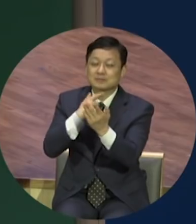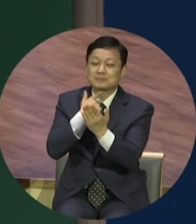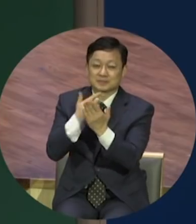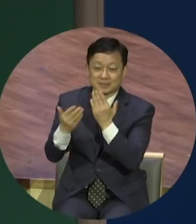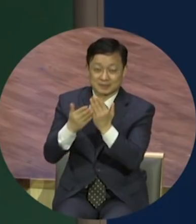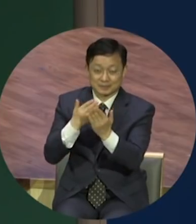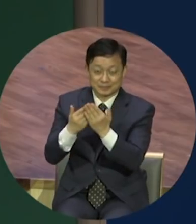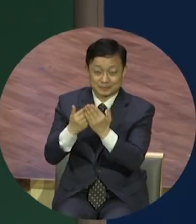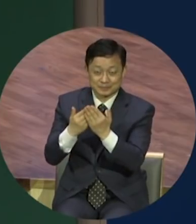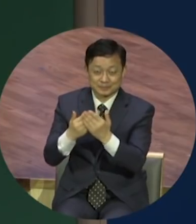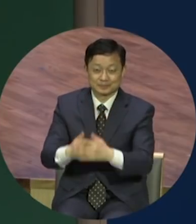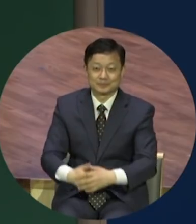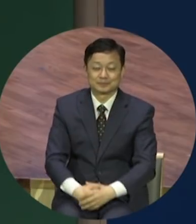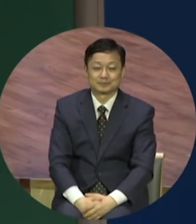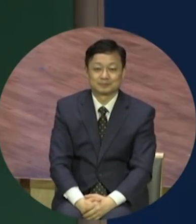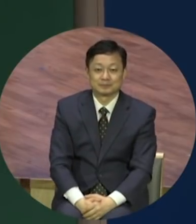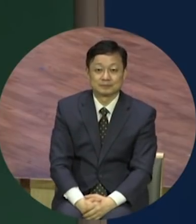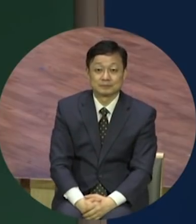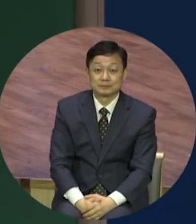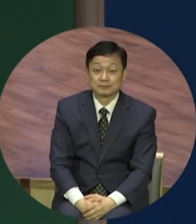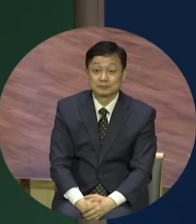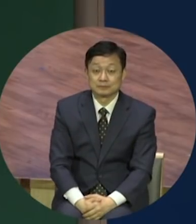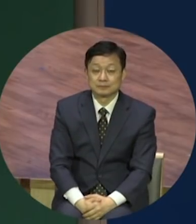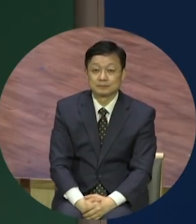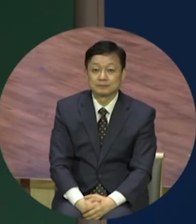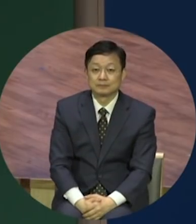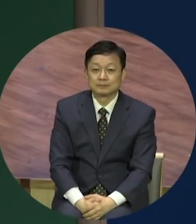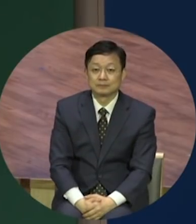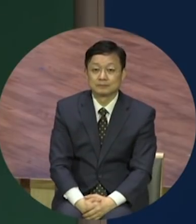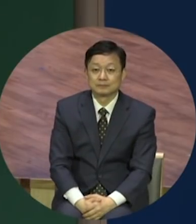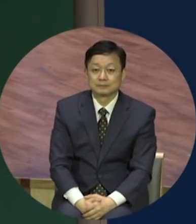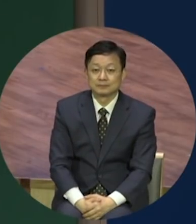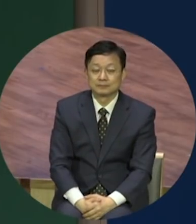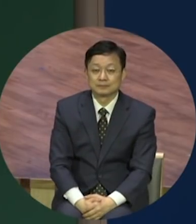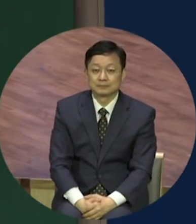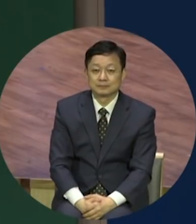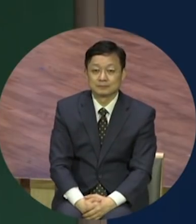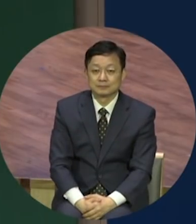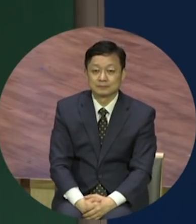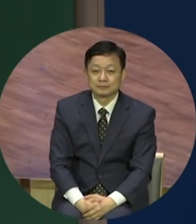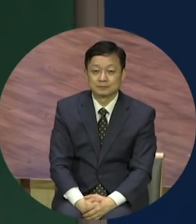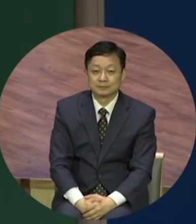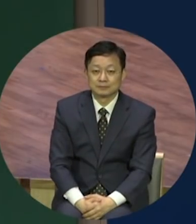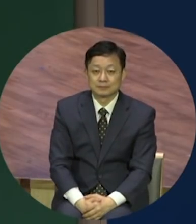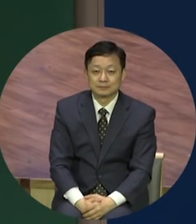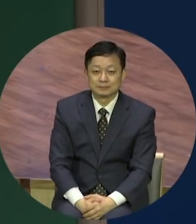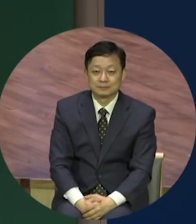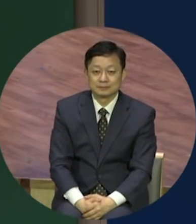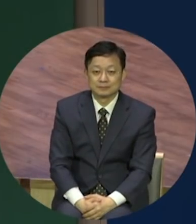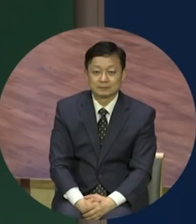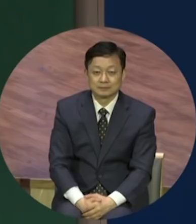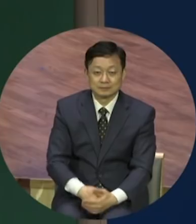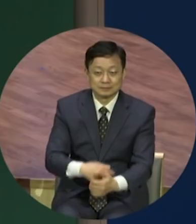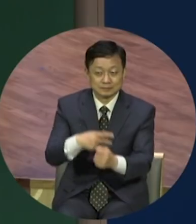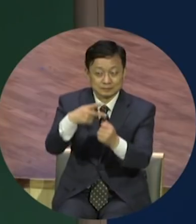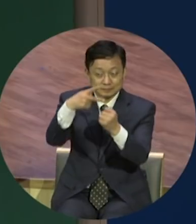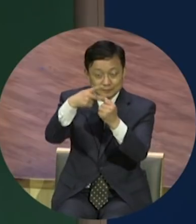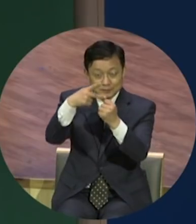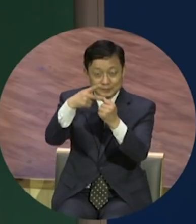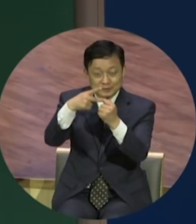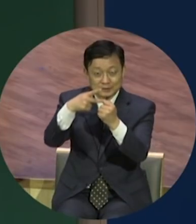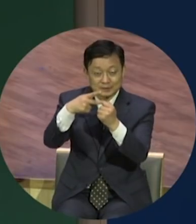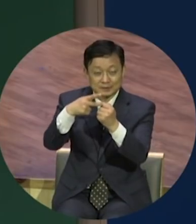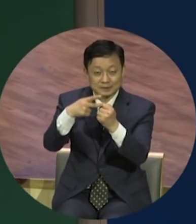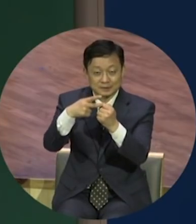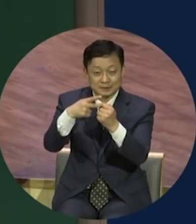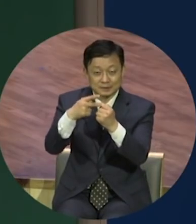as word experience. 자, 이거 말이 쉽지가 어떻게 찾냐 하는 게 이제 또 문제가 되겠죠. Then the second question that the follow-up question that will result would